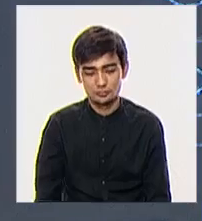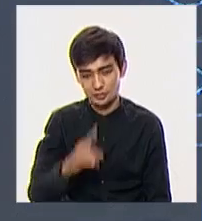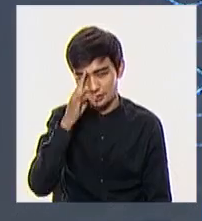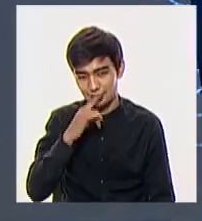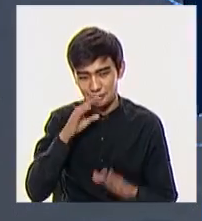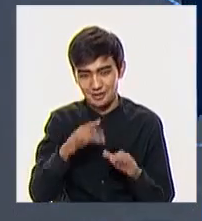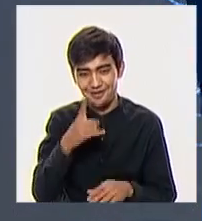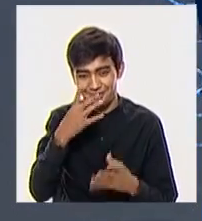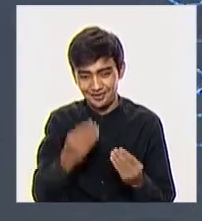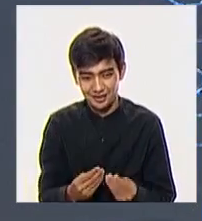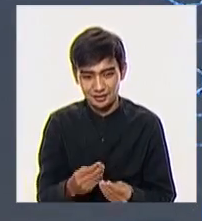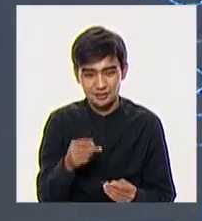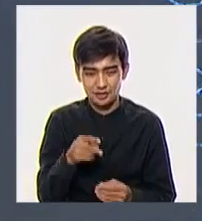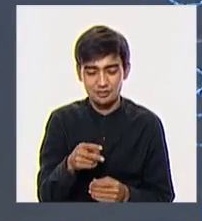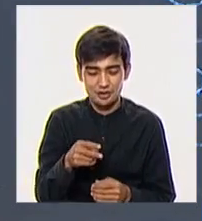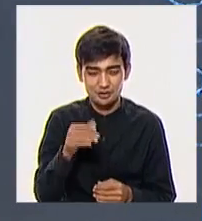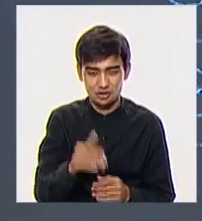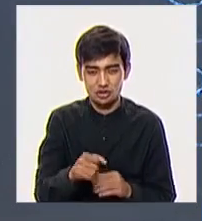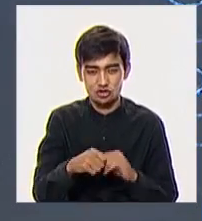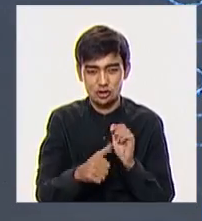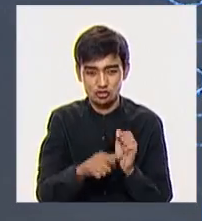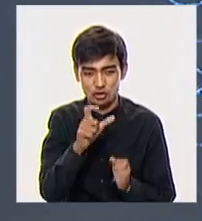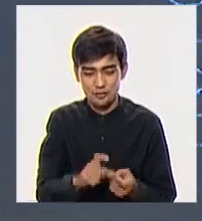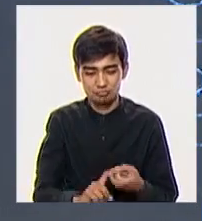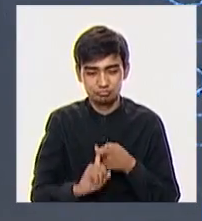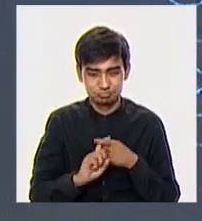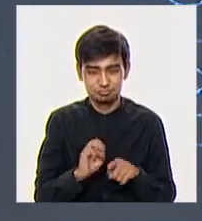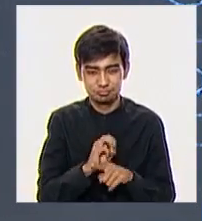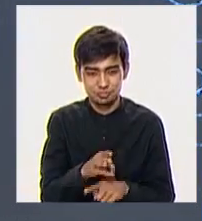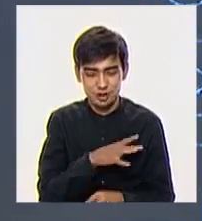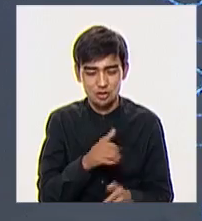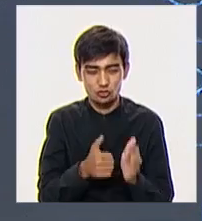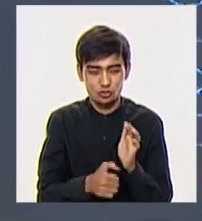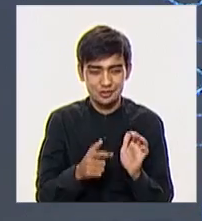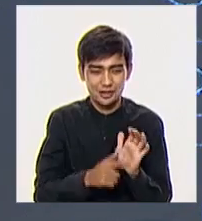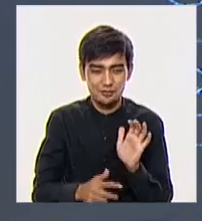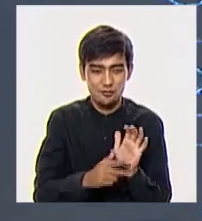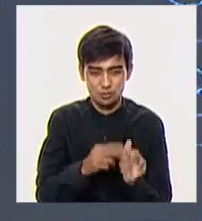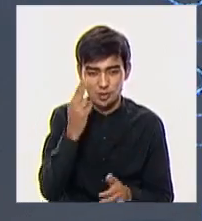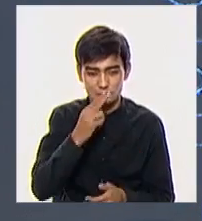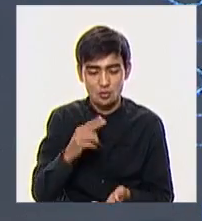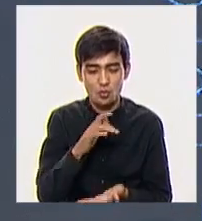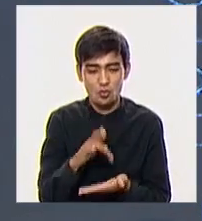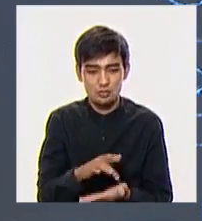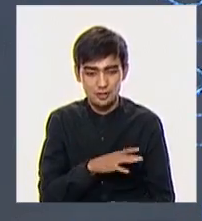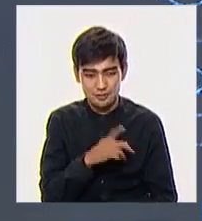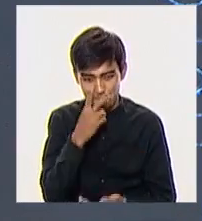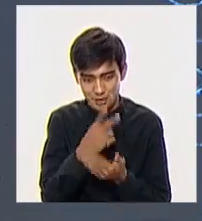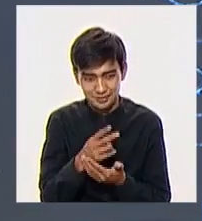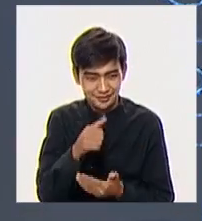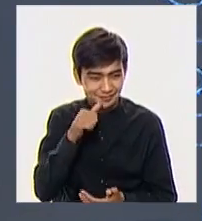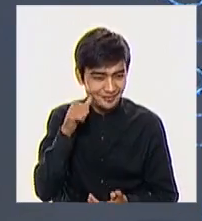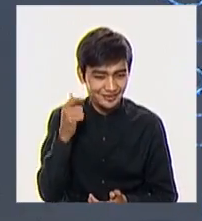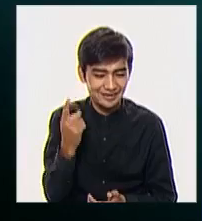Қазақстанда бір күнде 2016 адам COVID-19 вирусын жұқтырған, оның 678-і Нұр-Сұлтан қаласында тіркеліпті. Бұл көрсеткіш өткен